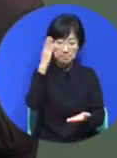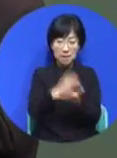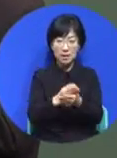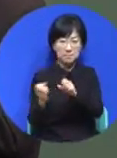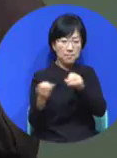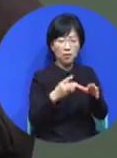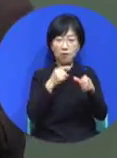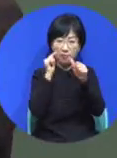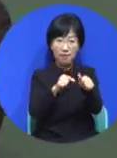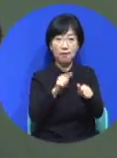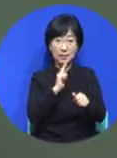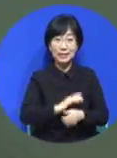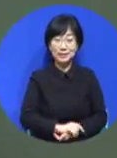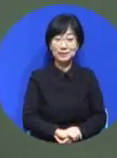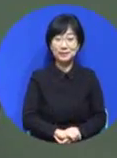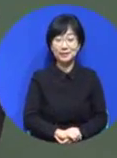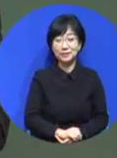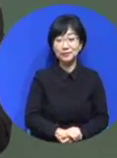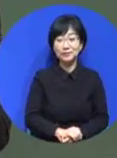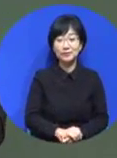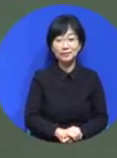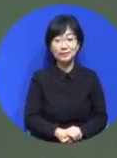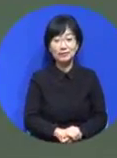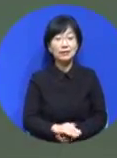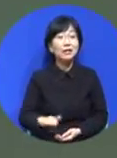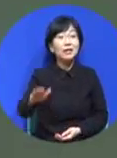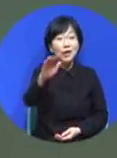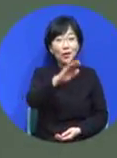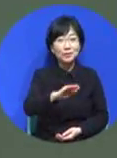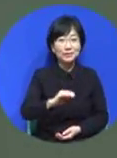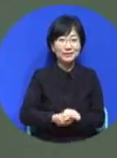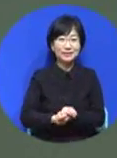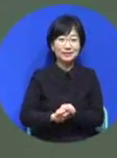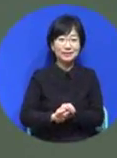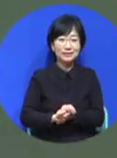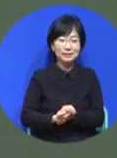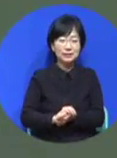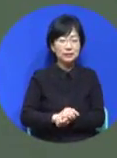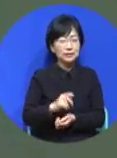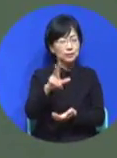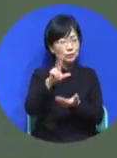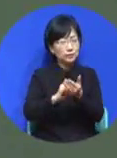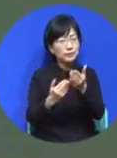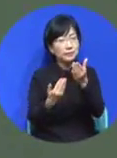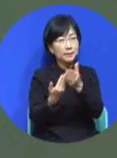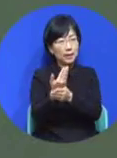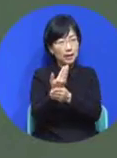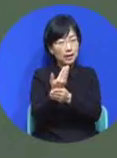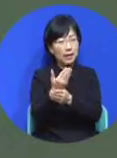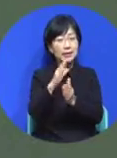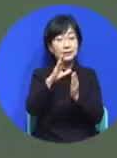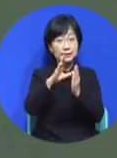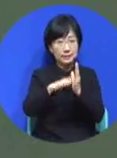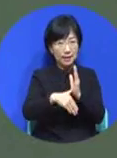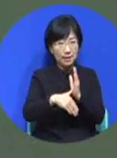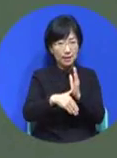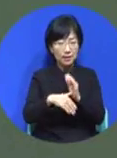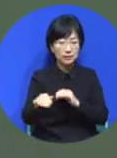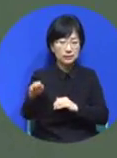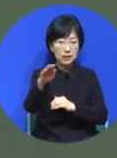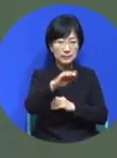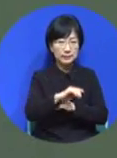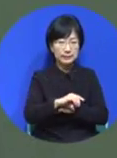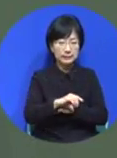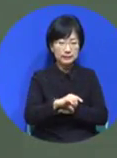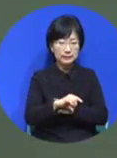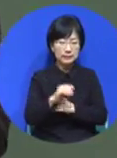your disbelief. 이 말씀 들으시면서 곰곰이 또 기도할 때 뭐 사건 당할 때에 일어나는 불신앙만 버려도 역사는 works